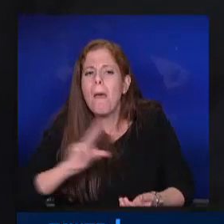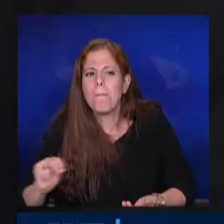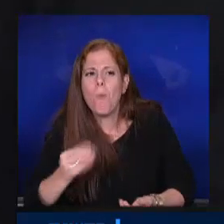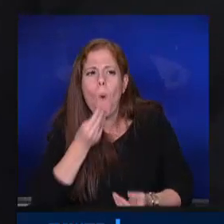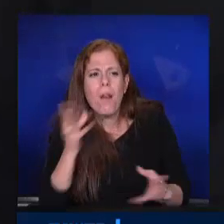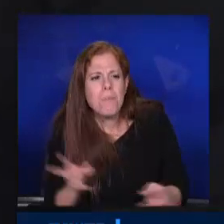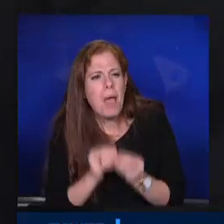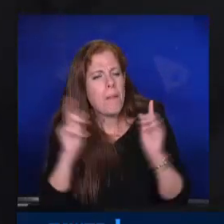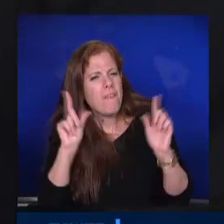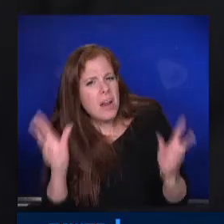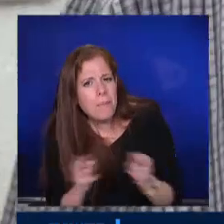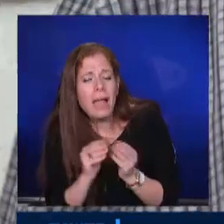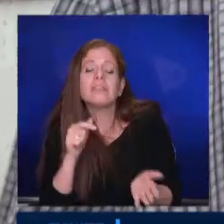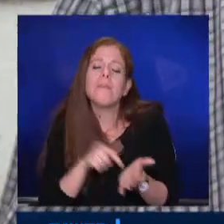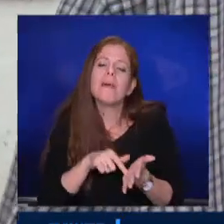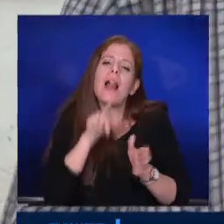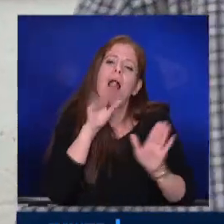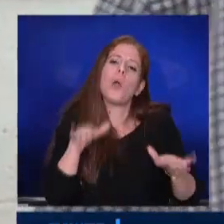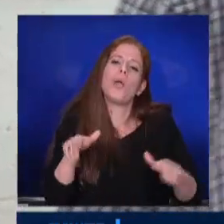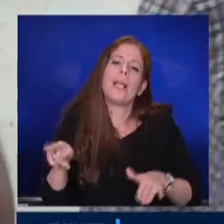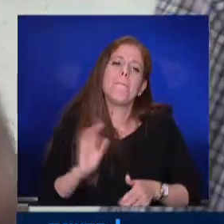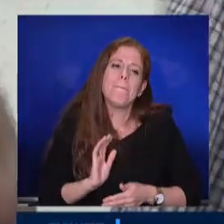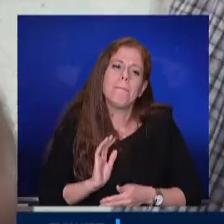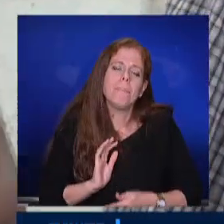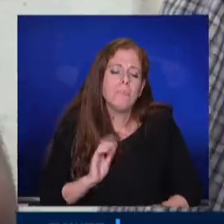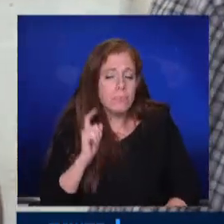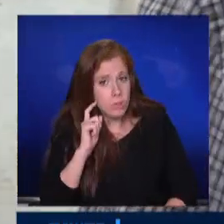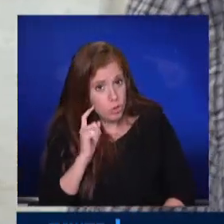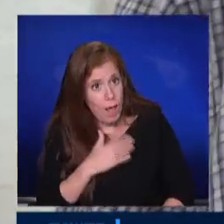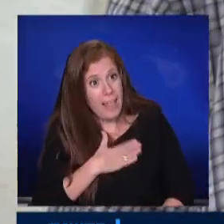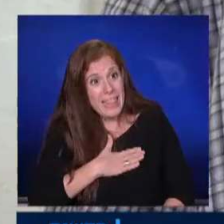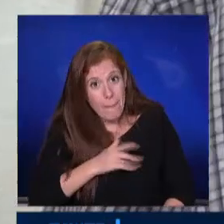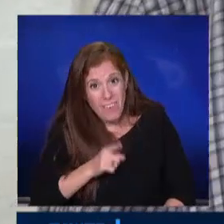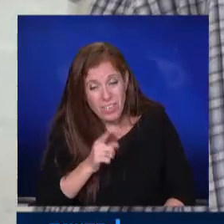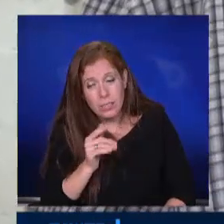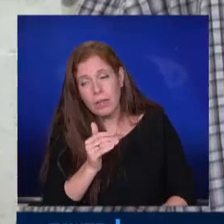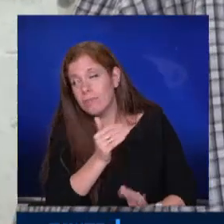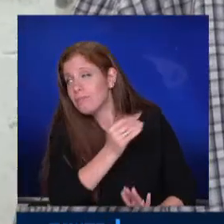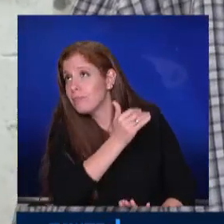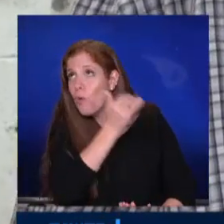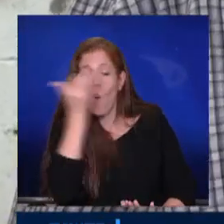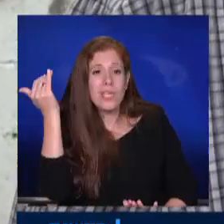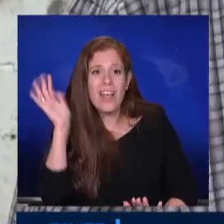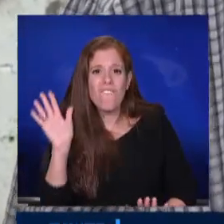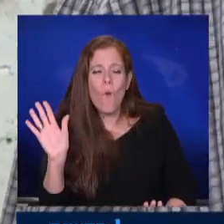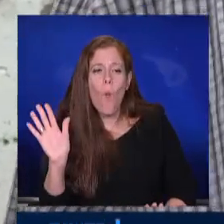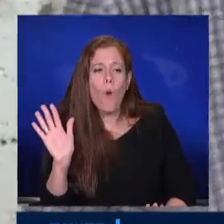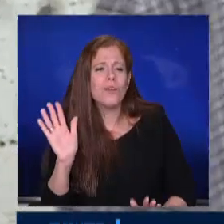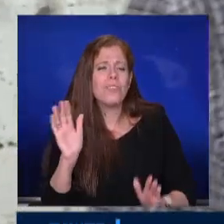מבלים ביחד. זה בגלל היונים. תשמע, התחביב הזה חוצה גבולות וחוצה